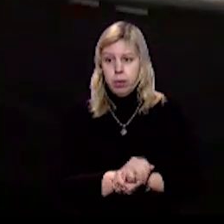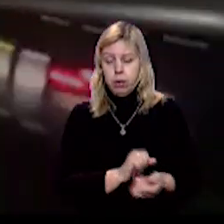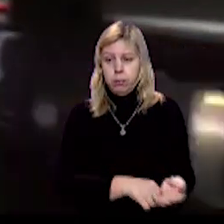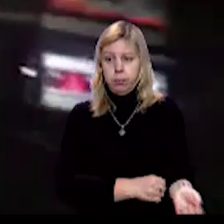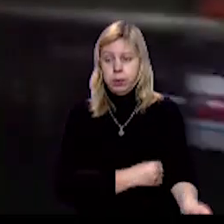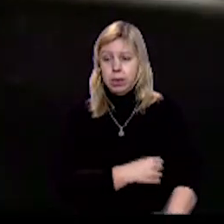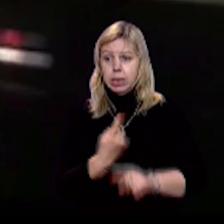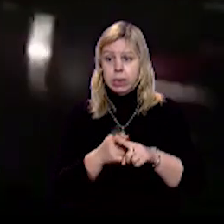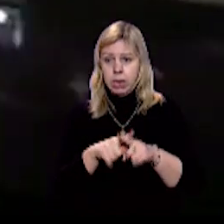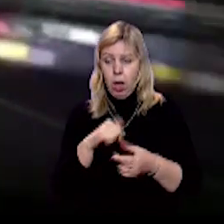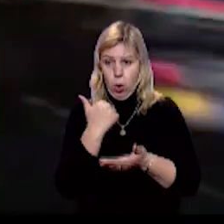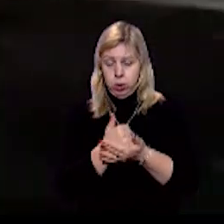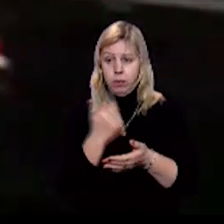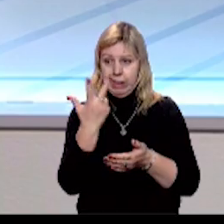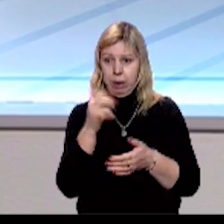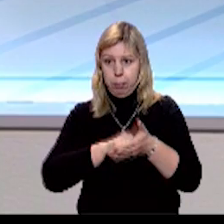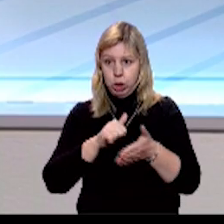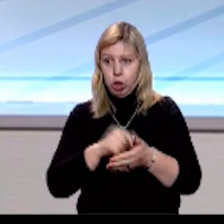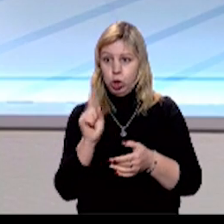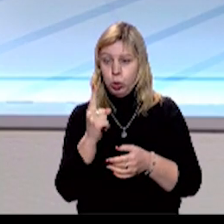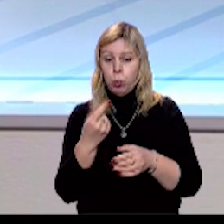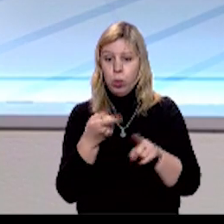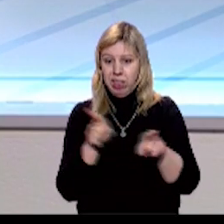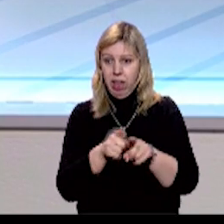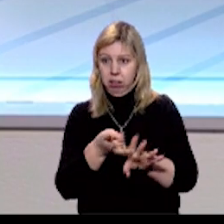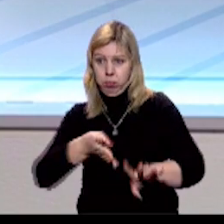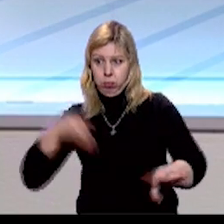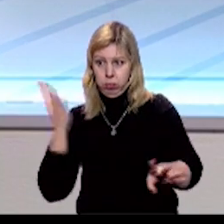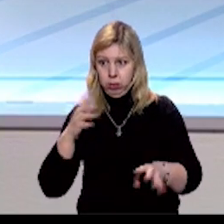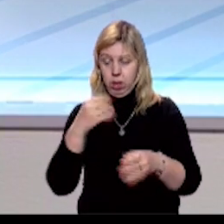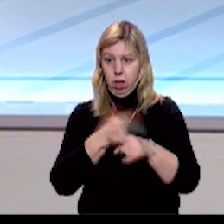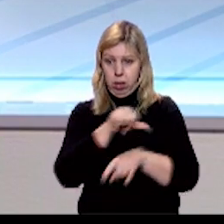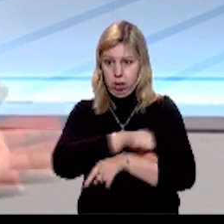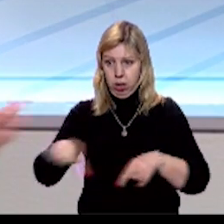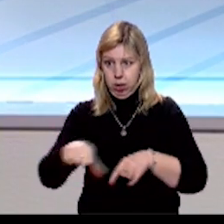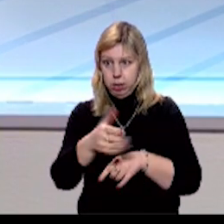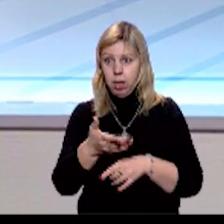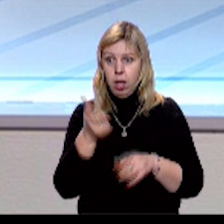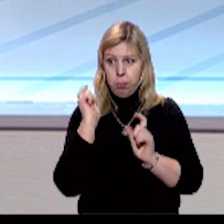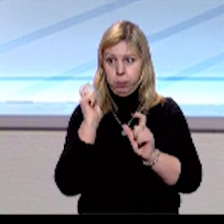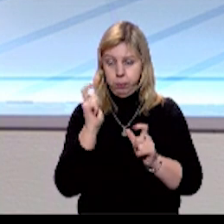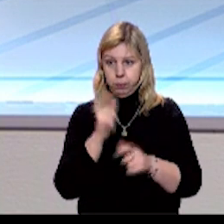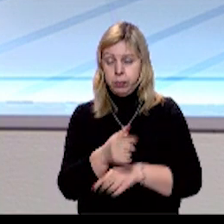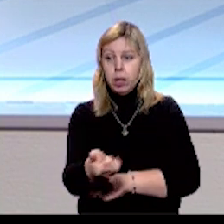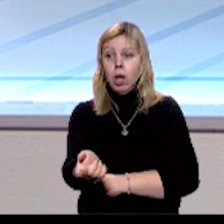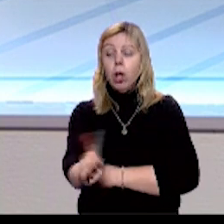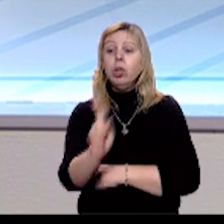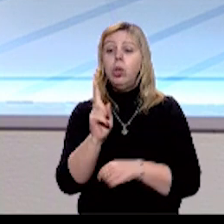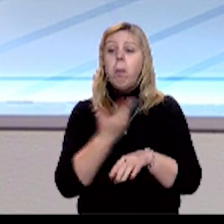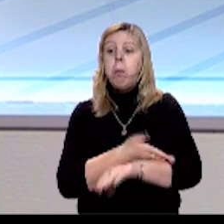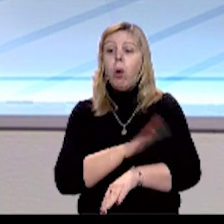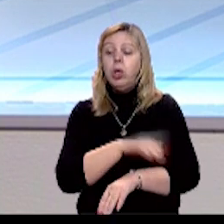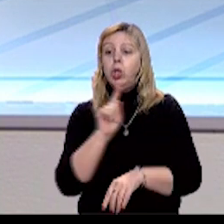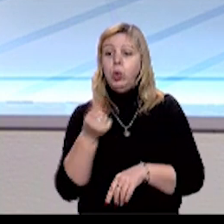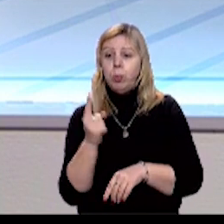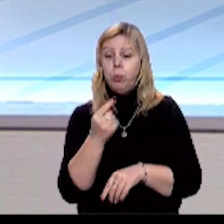Так. Це основні три причини, чому утворюються черги на пункті пропуску саме для вантажних перевезень. Щодо Польщі,